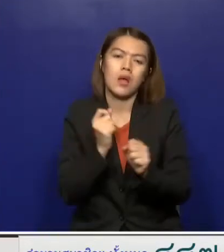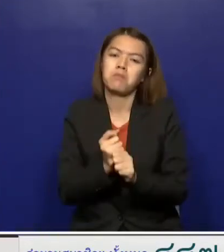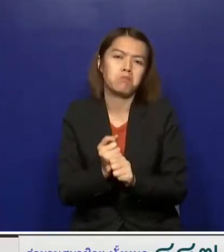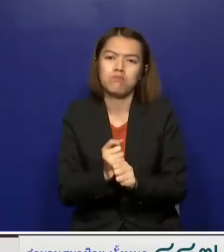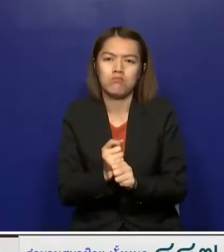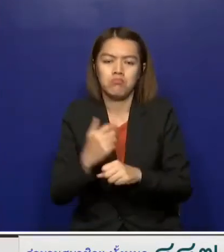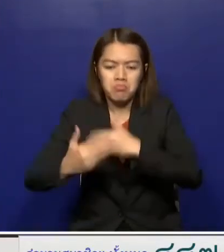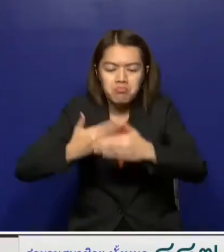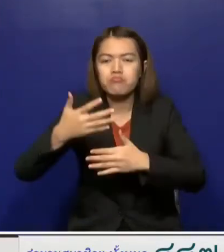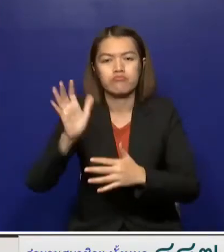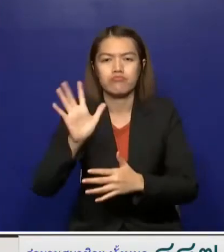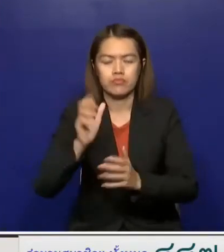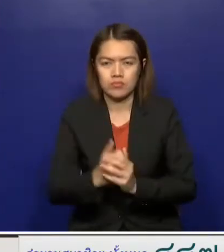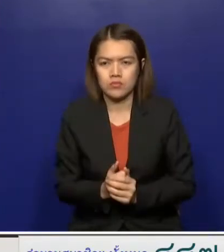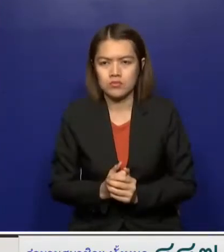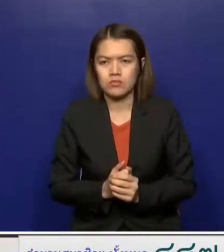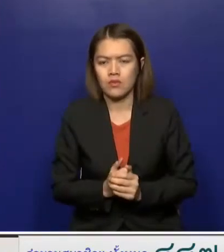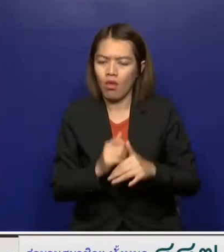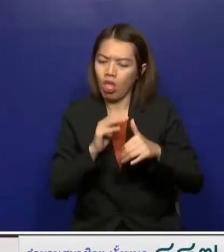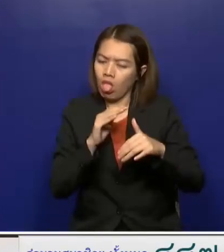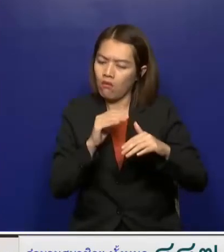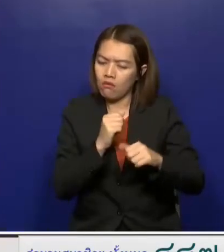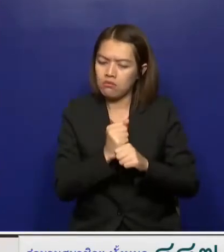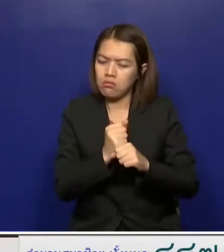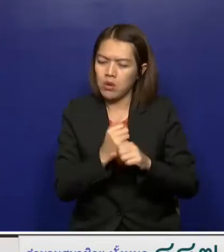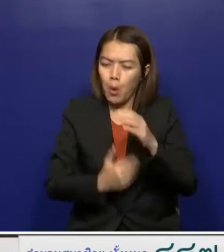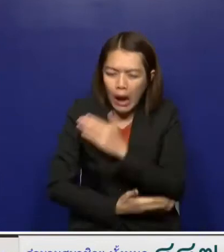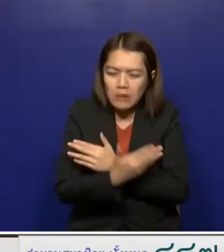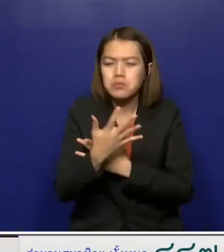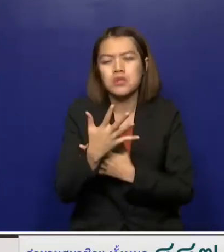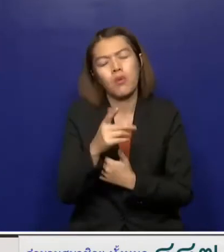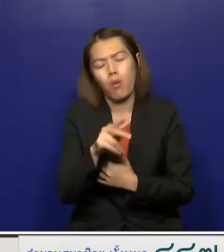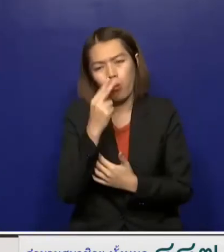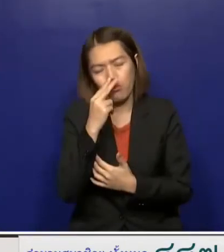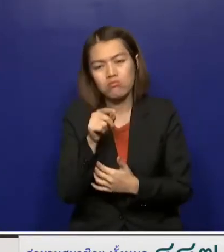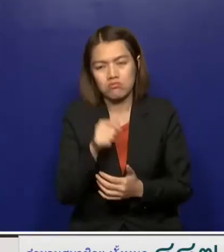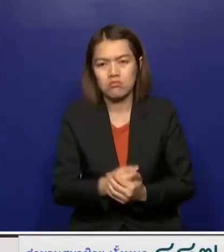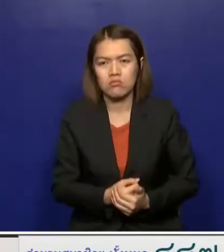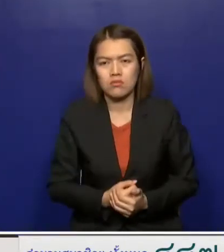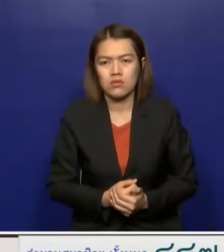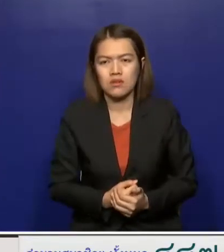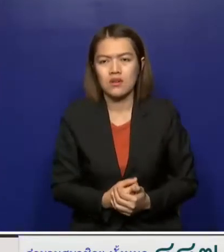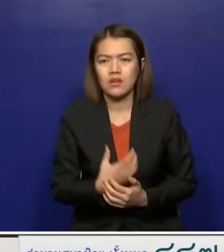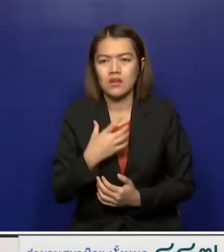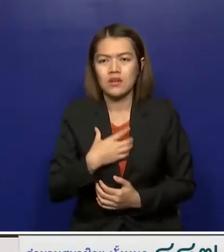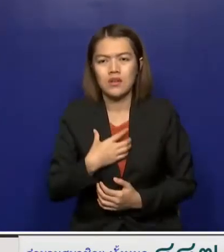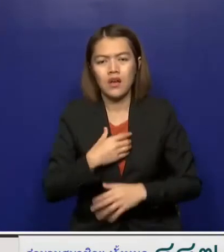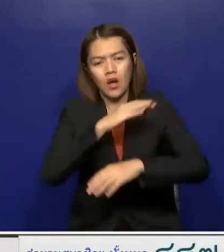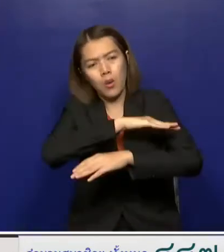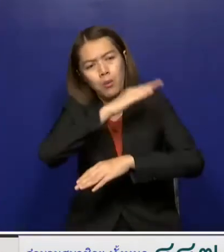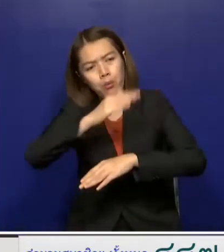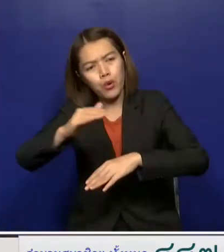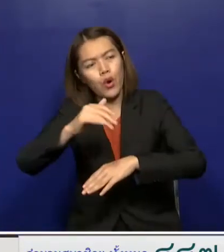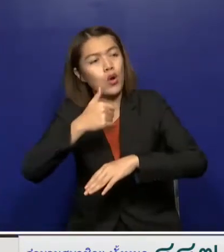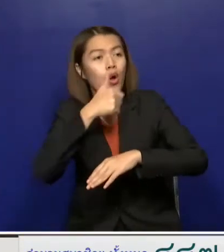ความด้อยโอกาสของเขาก็ย่งด้อยมากขึ้นมากขึ้นไปอีกหรออะไรครับ ใครอยากจะไปดูบนดอยครอยากจะไปดู